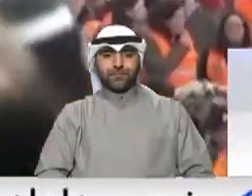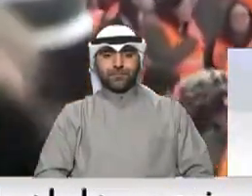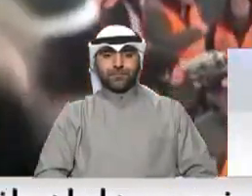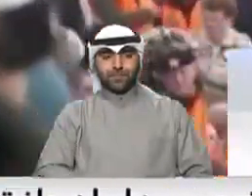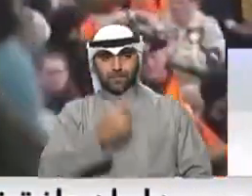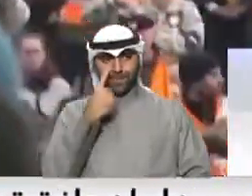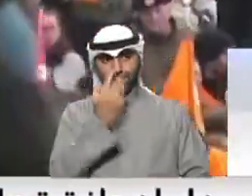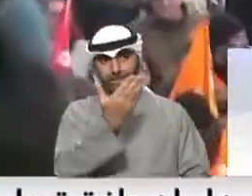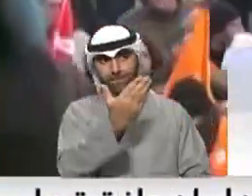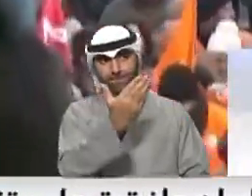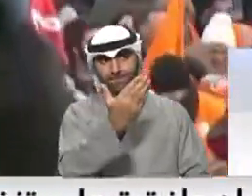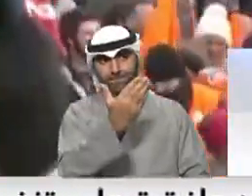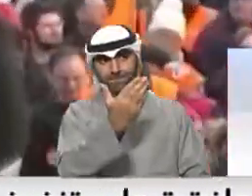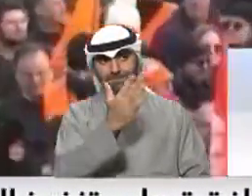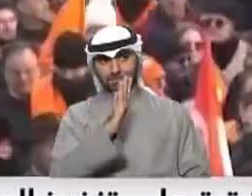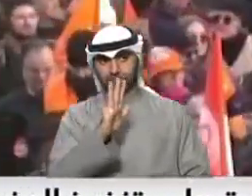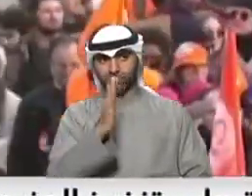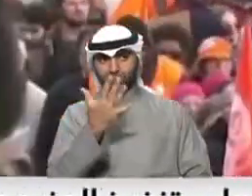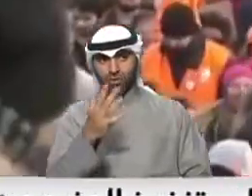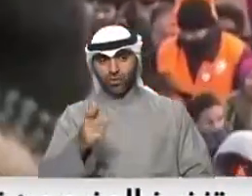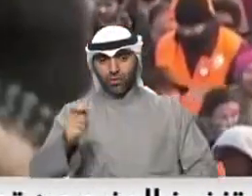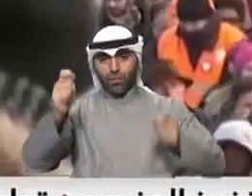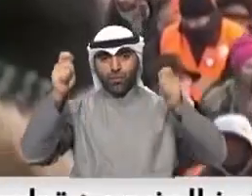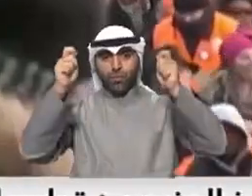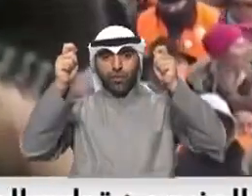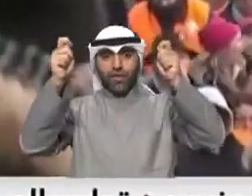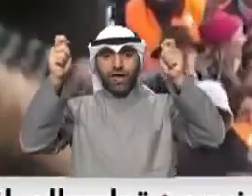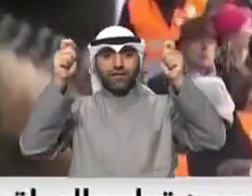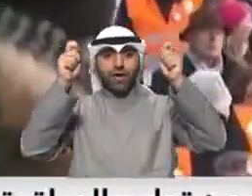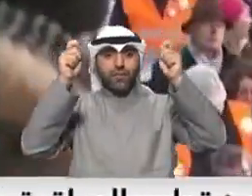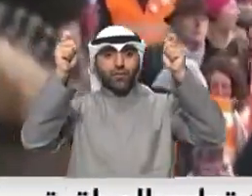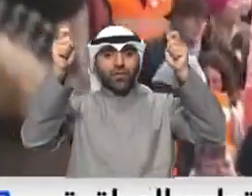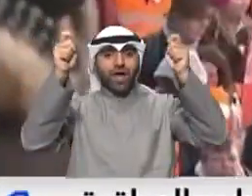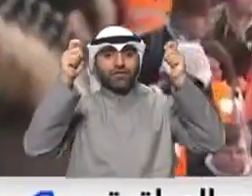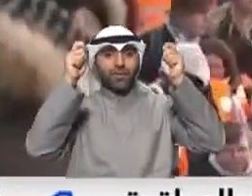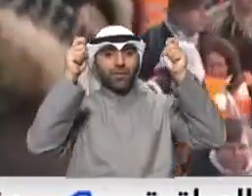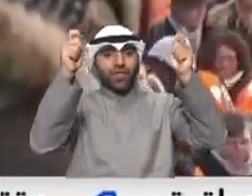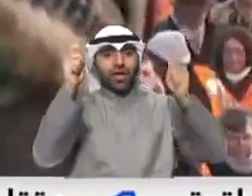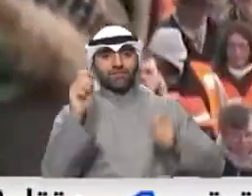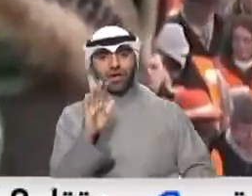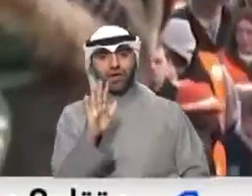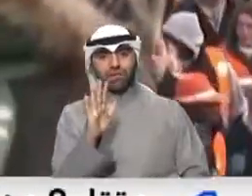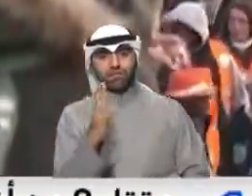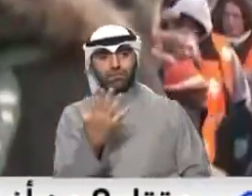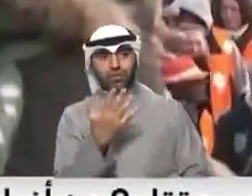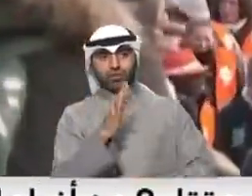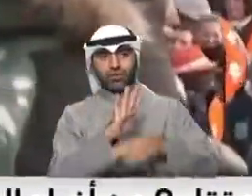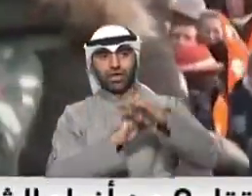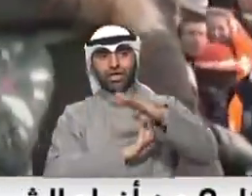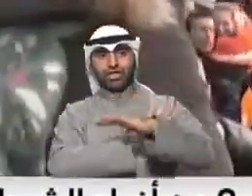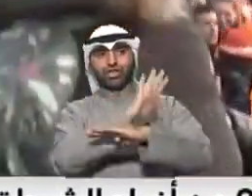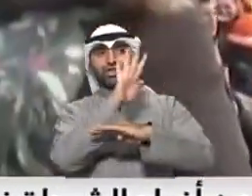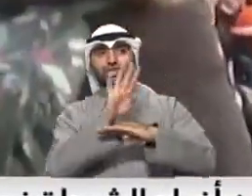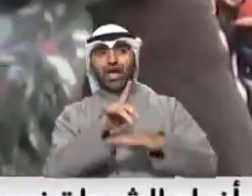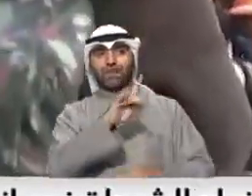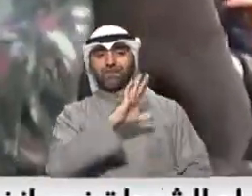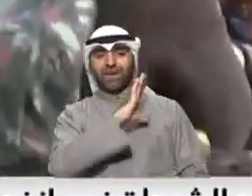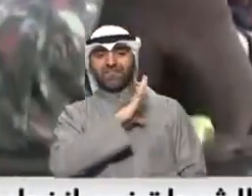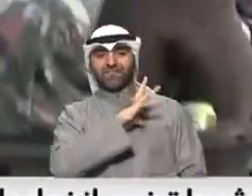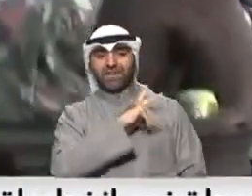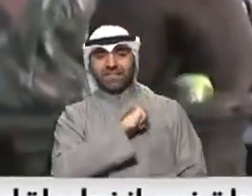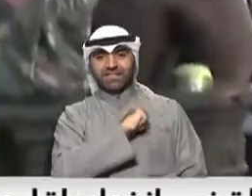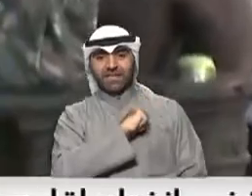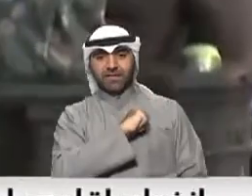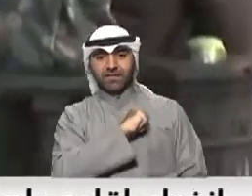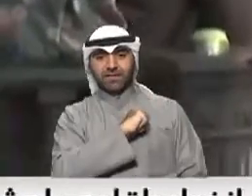اسبوع حافل في انتظار فرنسا بشان مستقبل النظام التقاعد الذي يواجه ربطا تاما من الشارع الفرنسي في الوقت